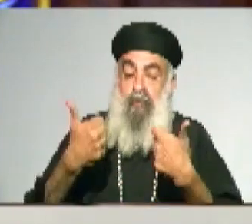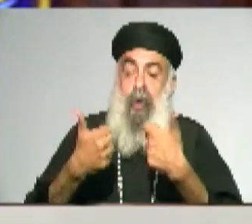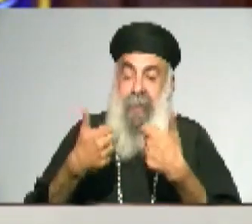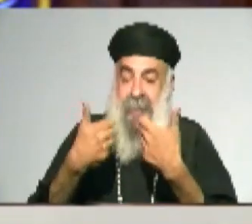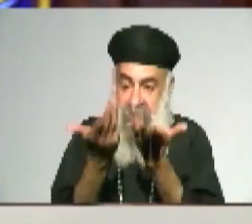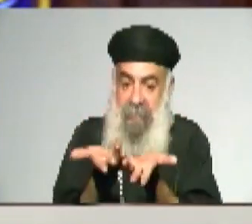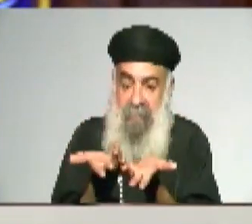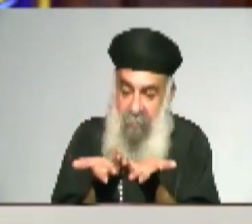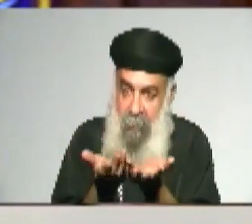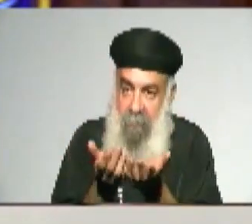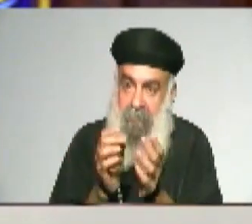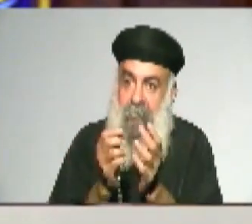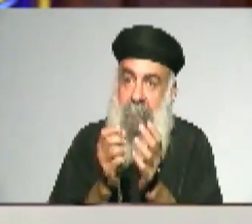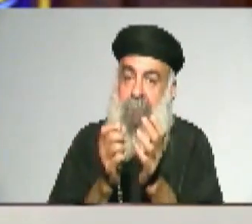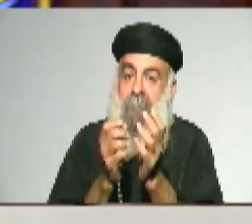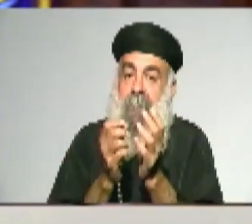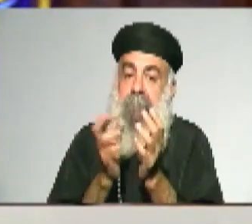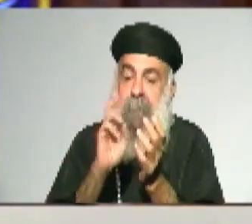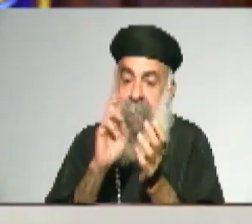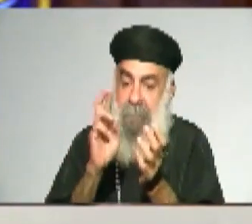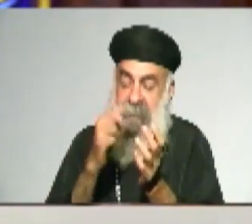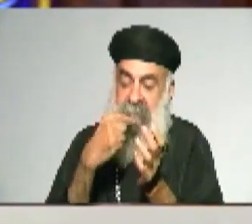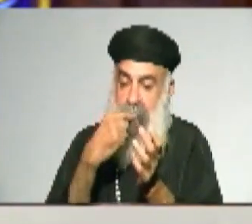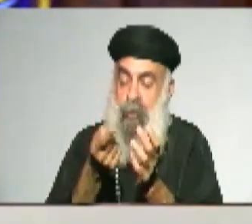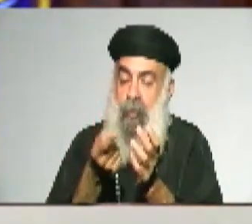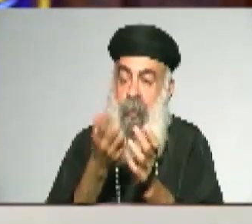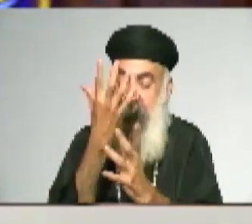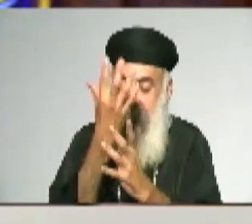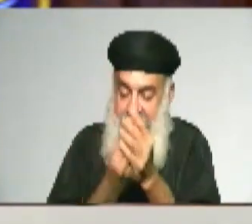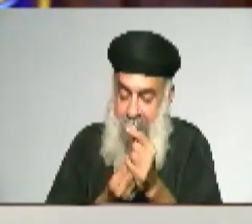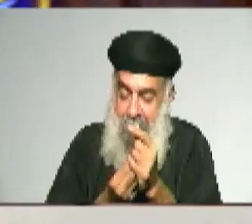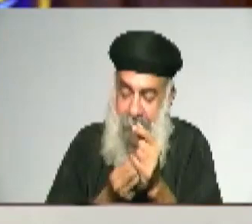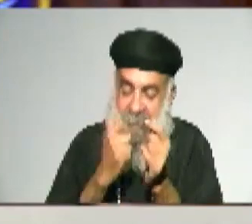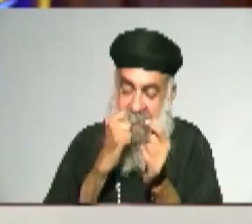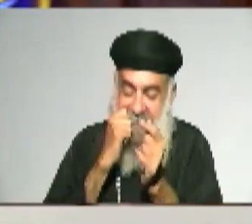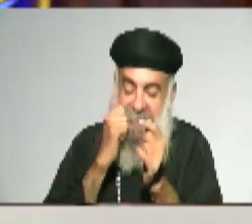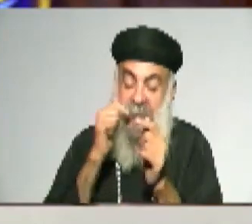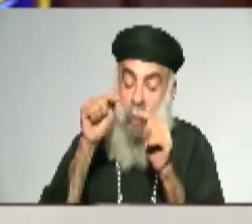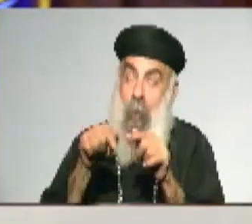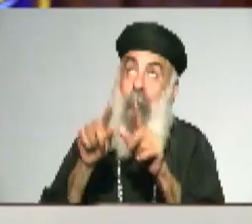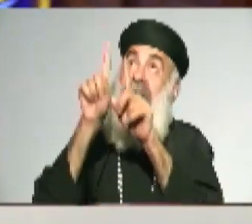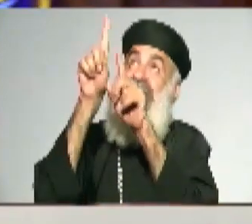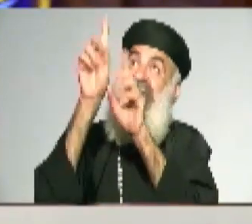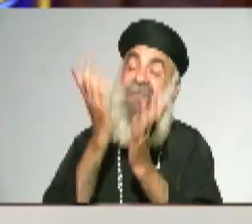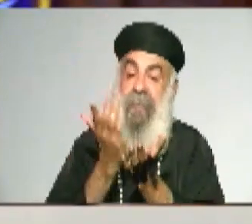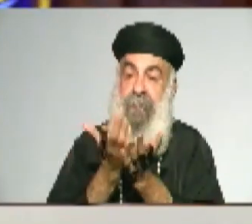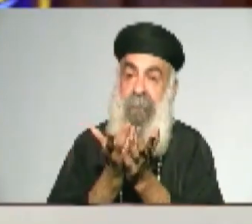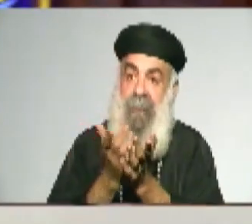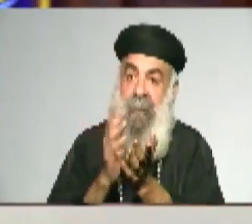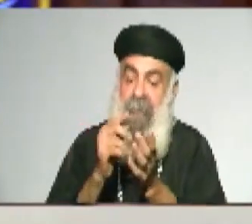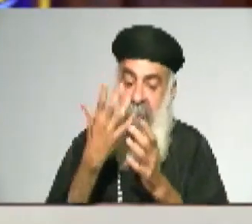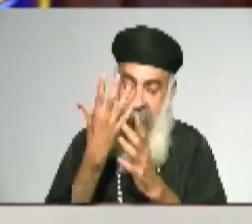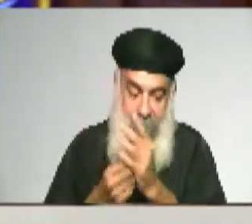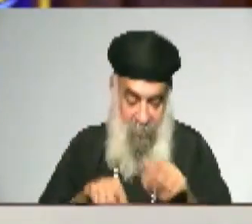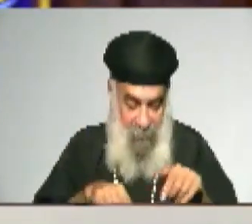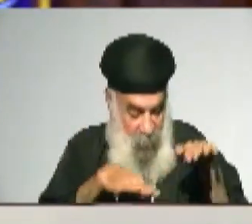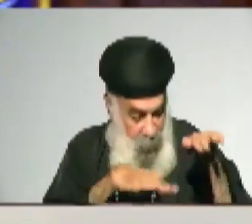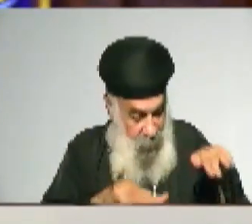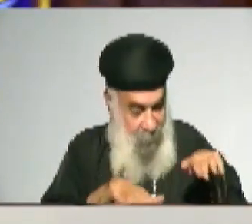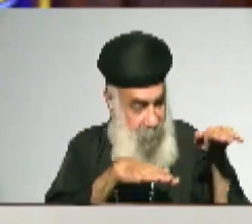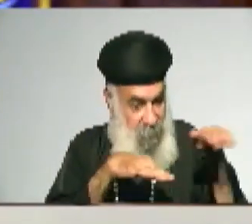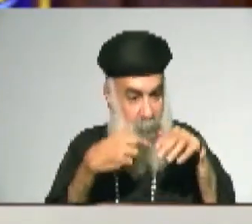لما المسيح يقول ابن الانسان الذي هو في السماء، ما هو نفس الشخص، ازاي ابن الانسان اللي قاعد جنب